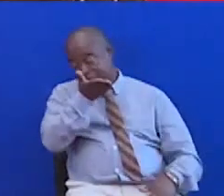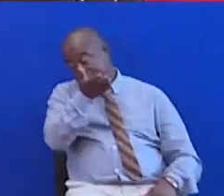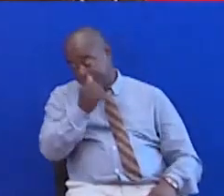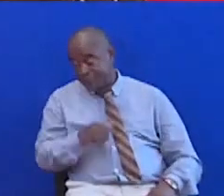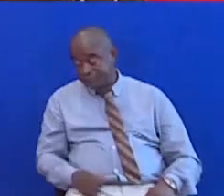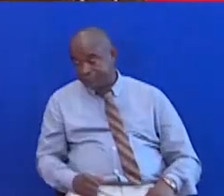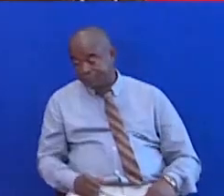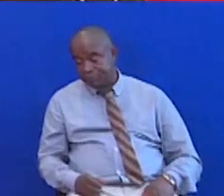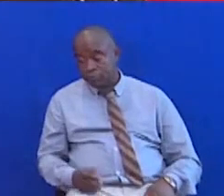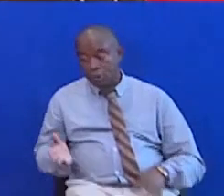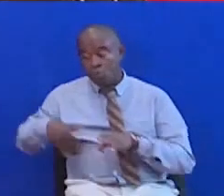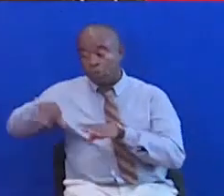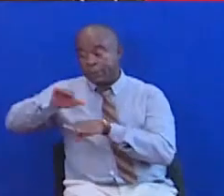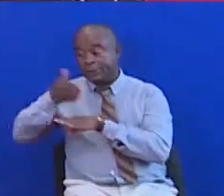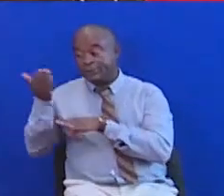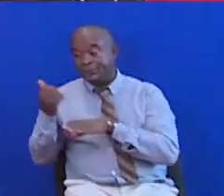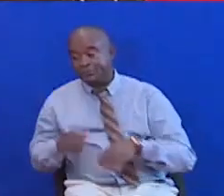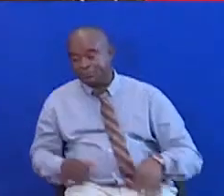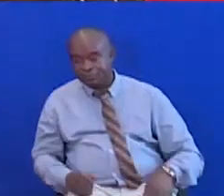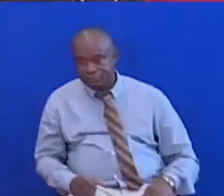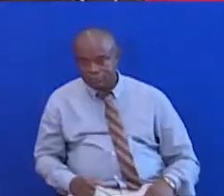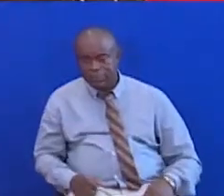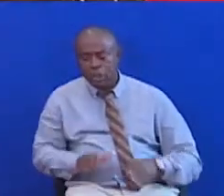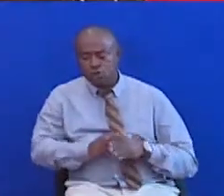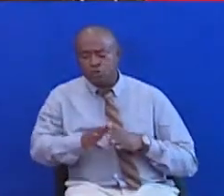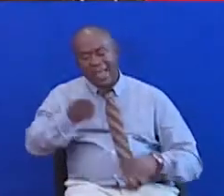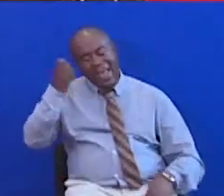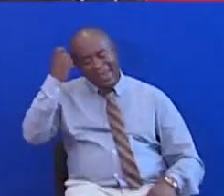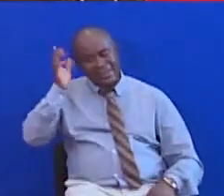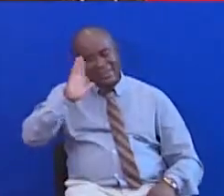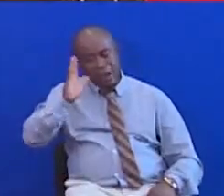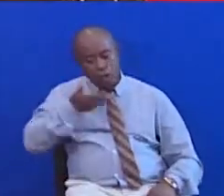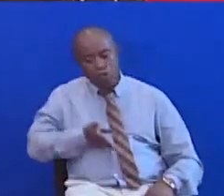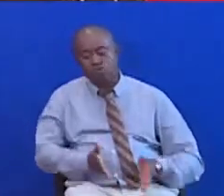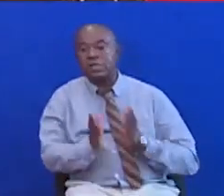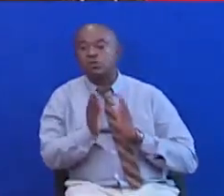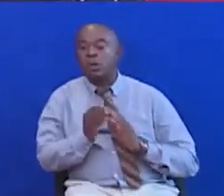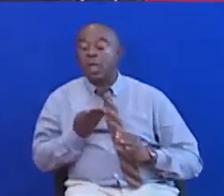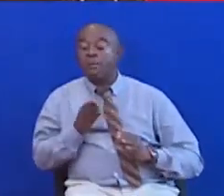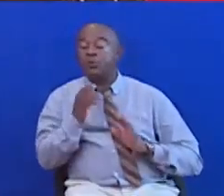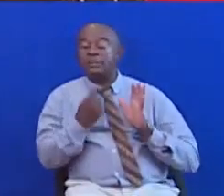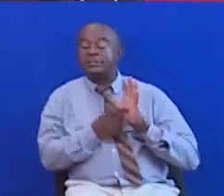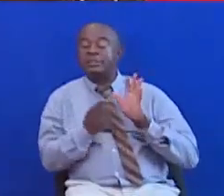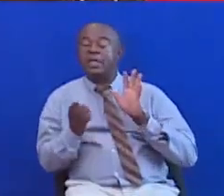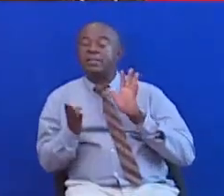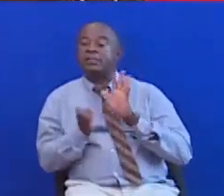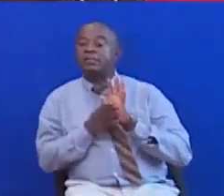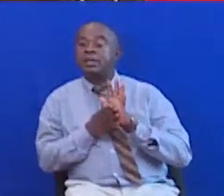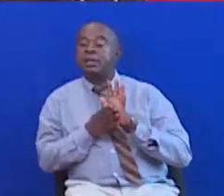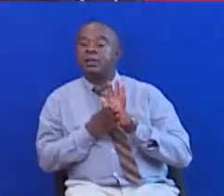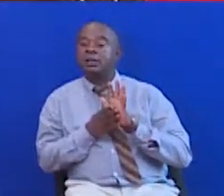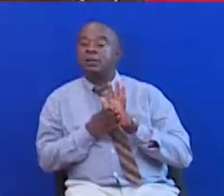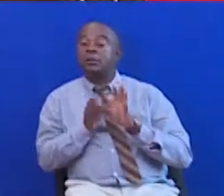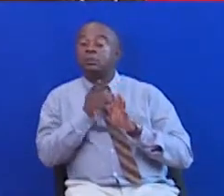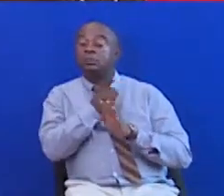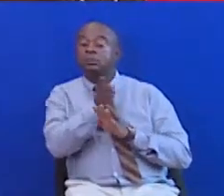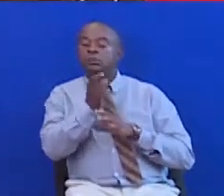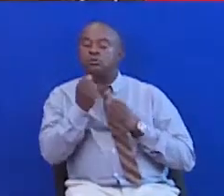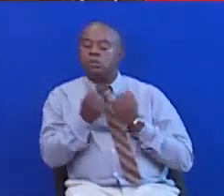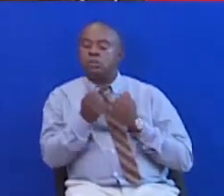mheshimiwa mwenyekiti, common sense, bilioni 69, unajenga